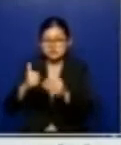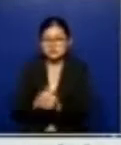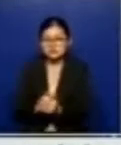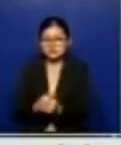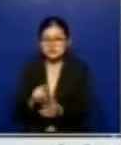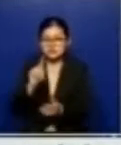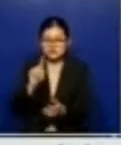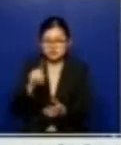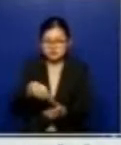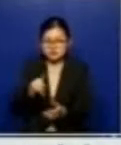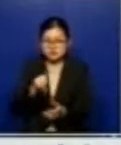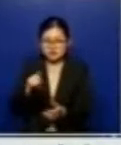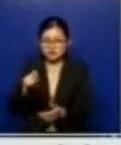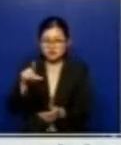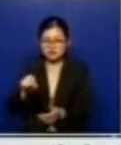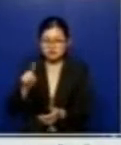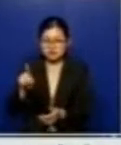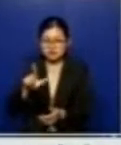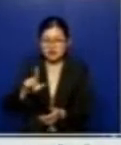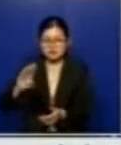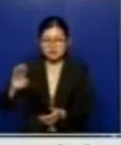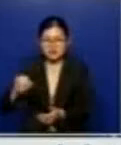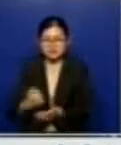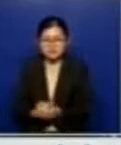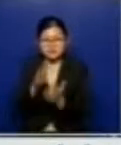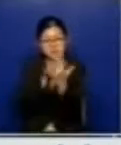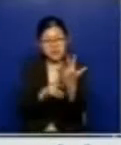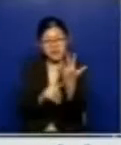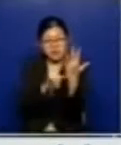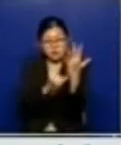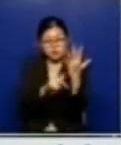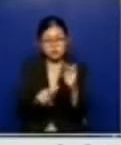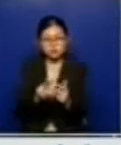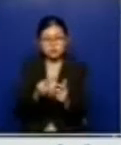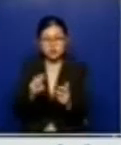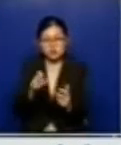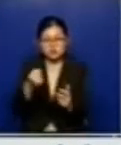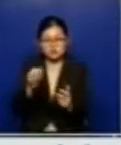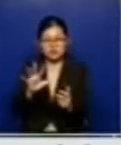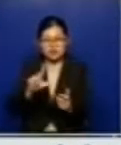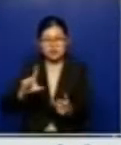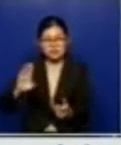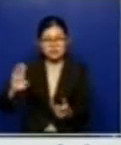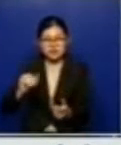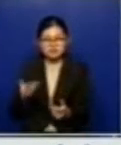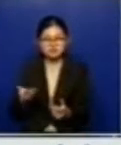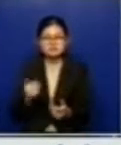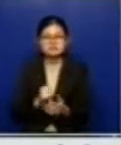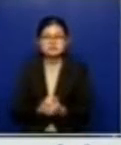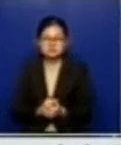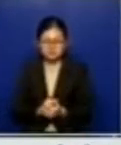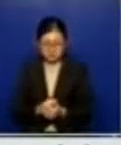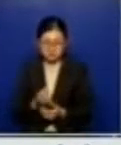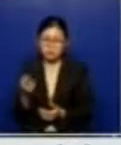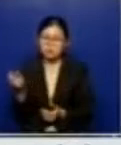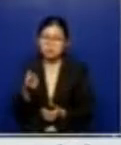1,121 ล้านบาทแผนยุทธศาสตร์การสร้างพลังทางสังคม215ล้านบาทอันนี้น้อยม